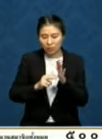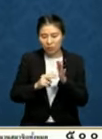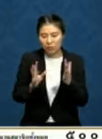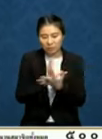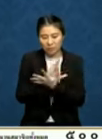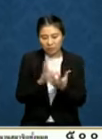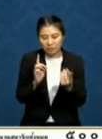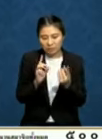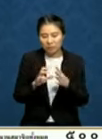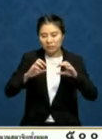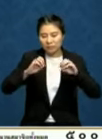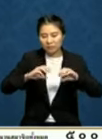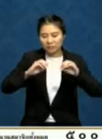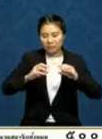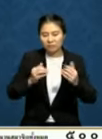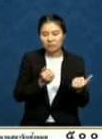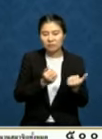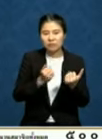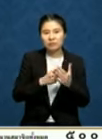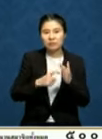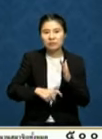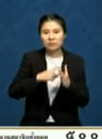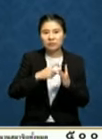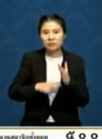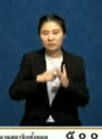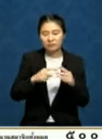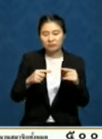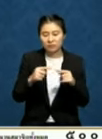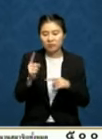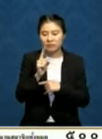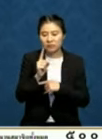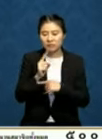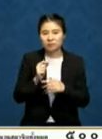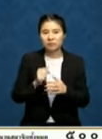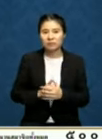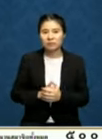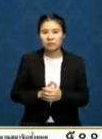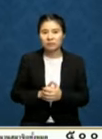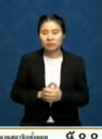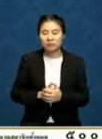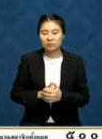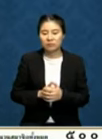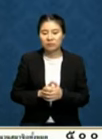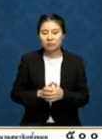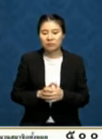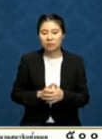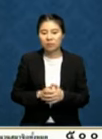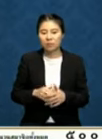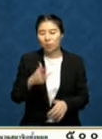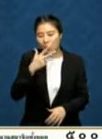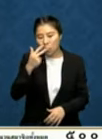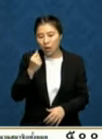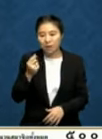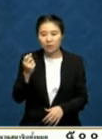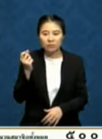คมที่สอนลูกด้วยเหตุผลค่ะอย่างเช่นในกรณีเดียวกันนะคะที่ฉันบอกลูกว่าลูกอย่ากินลูกอมเยอะนะลูกเพราะว่าเดี๋ยวต้องไปห